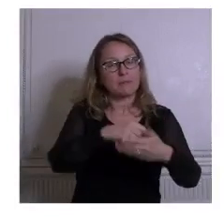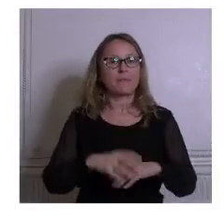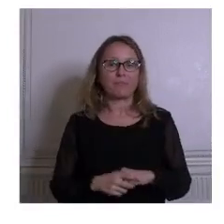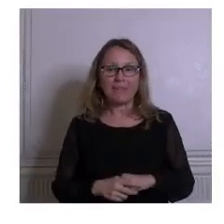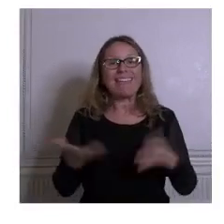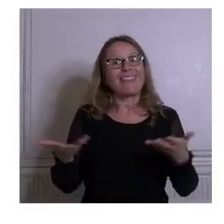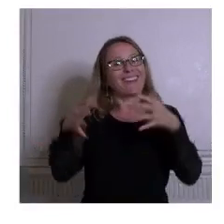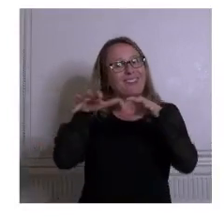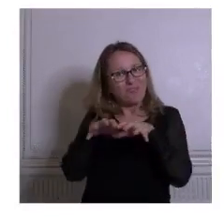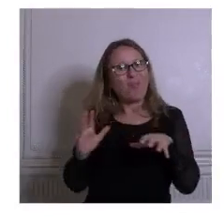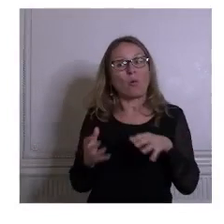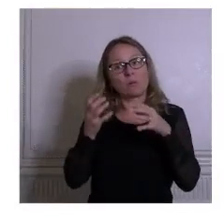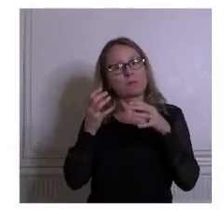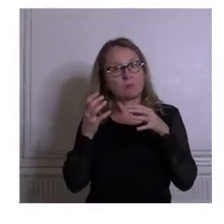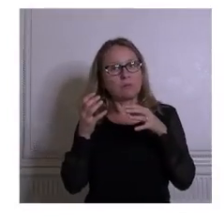des heures.